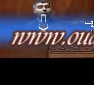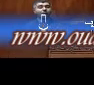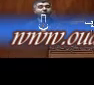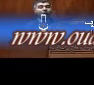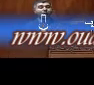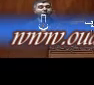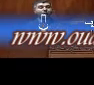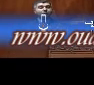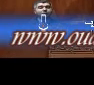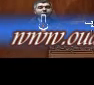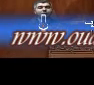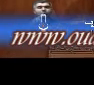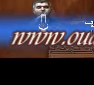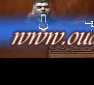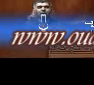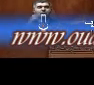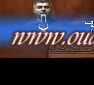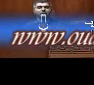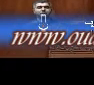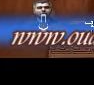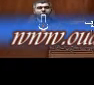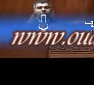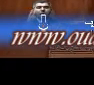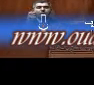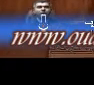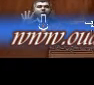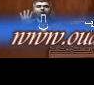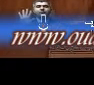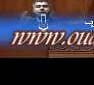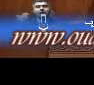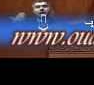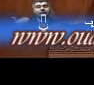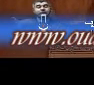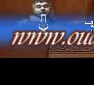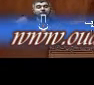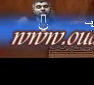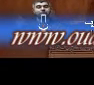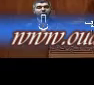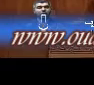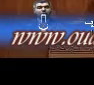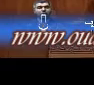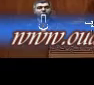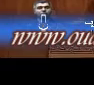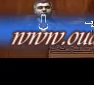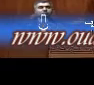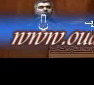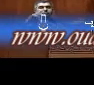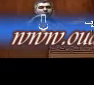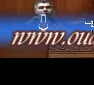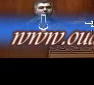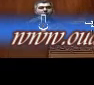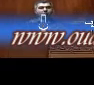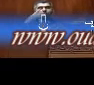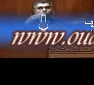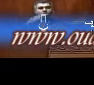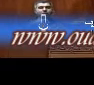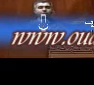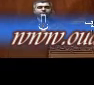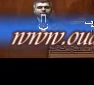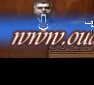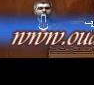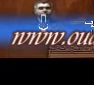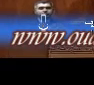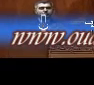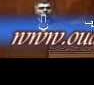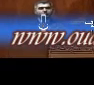الملك في 18 مايو 2005 تستند على مقاربة جديدة للتنمية البشرية وفق منهج تضامني يروم محاربة الفقر